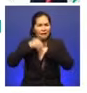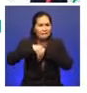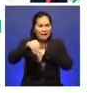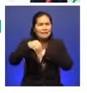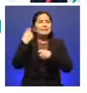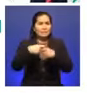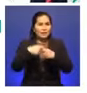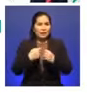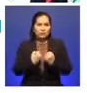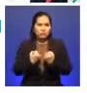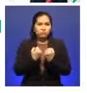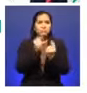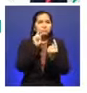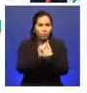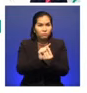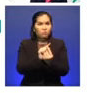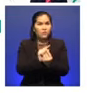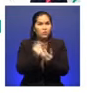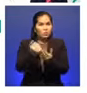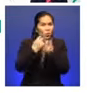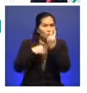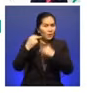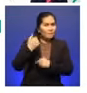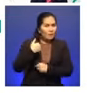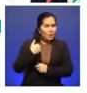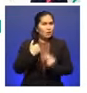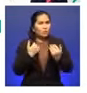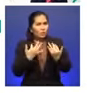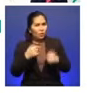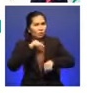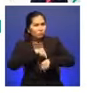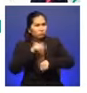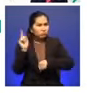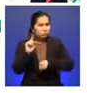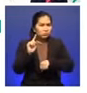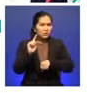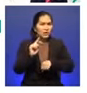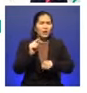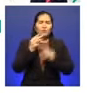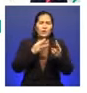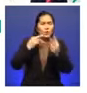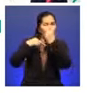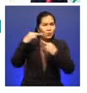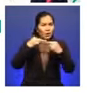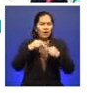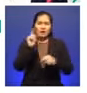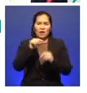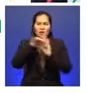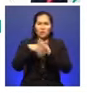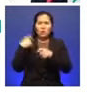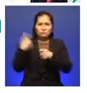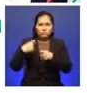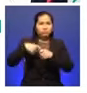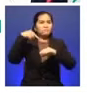ไปถึงแล้วจะได้รับการรักษาไหมต้องรอคอยนานหรือเปล่า การรักษาบางอย่างที่มีความยุ่งยากซับ